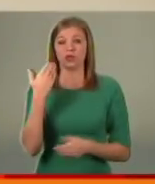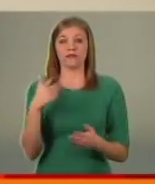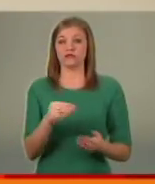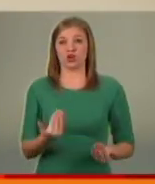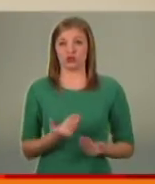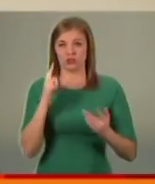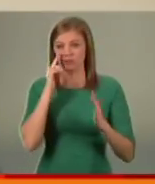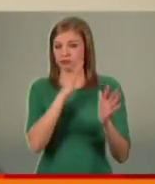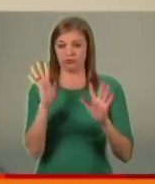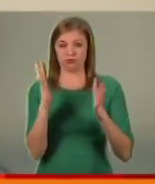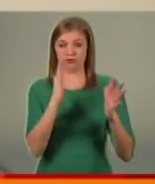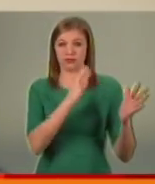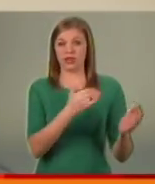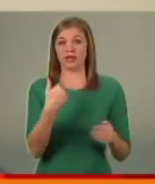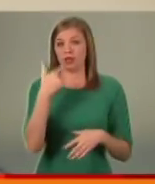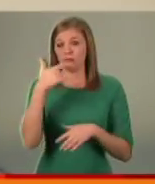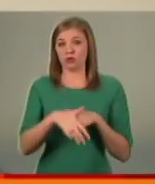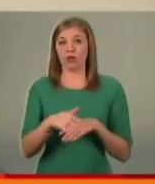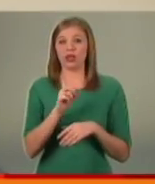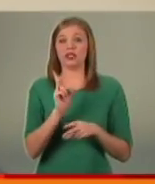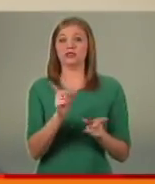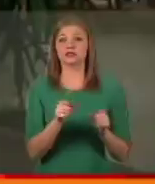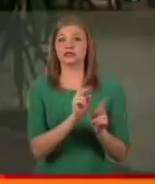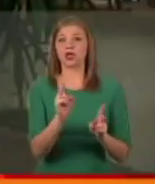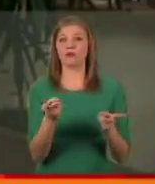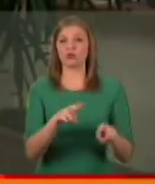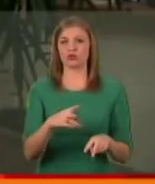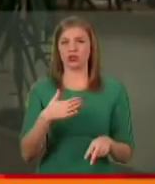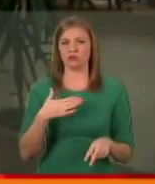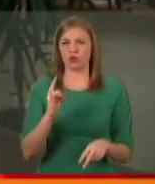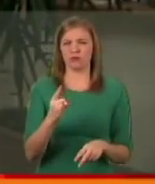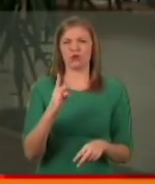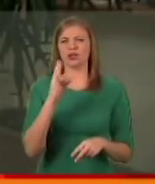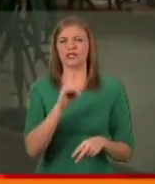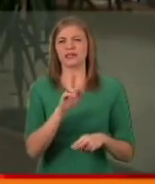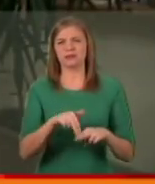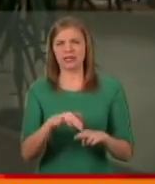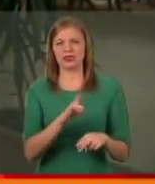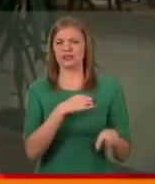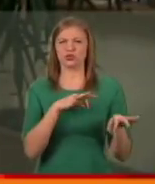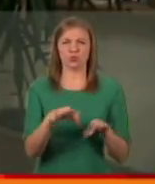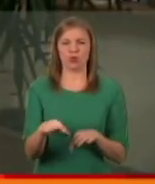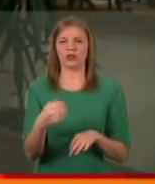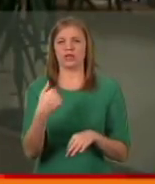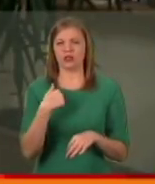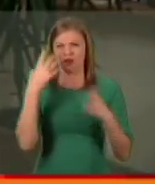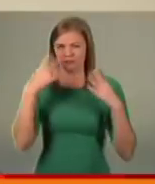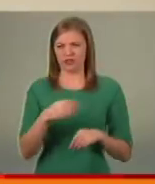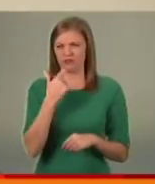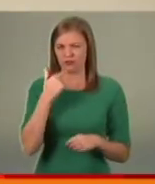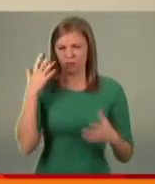глазами пролетіла. Я розуміла, з ким залишиться мій дитинок. Міліція, скора, я вся в